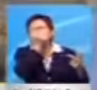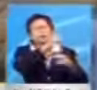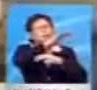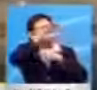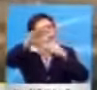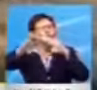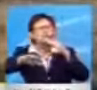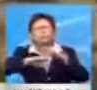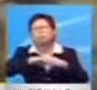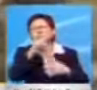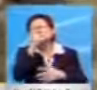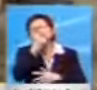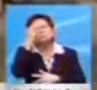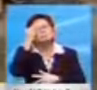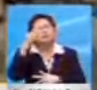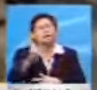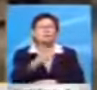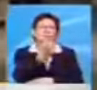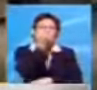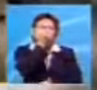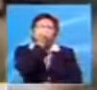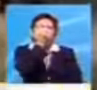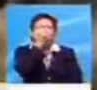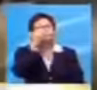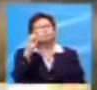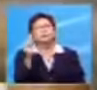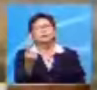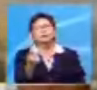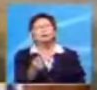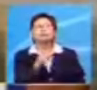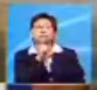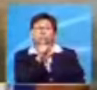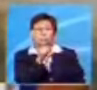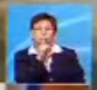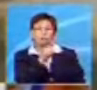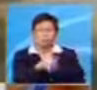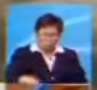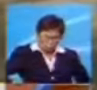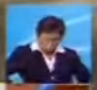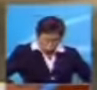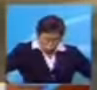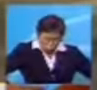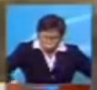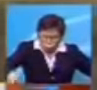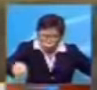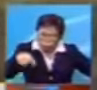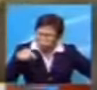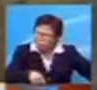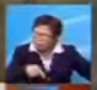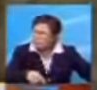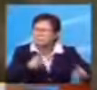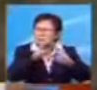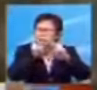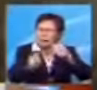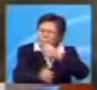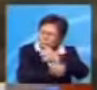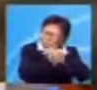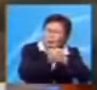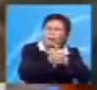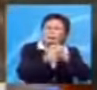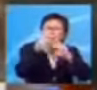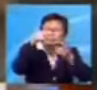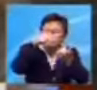ambil tah benda ni jadi senyap begitu aja tapi sebenarnya benda ni sangat-sangatlah mustahak untuk jadi